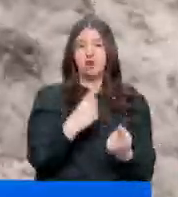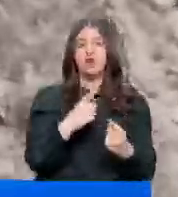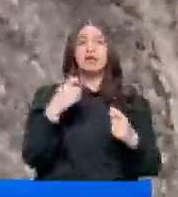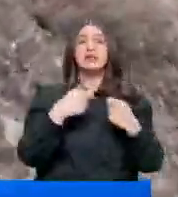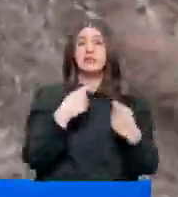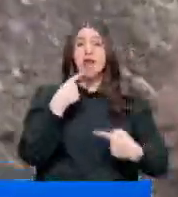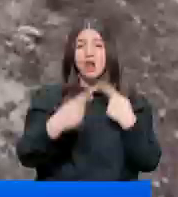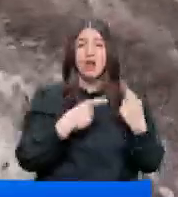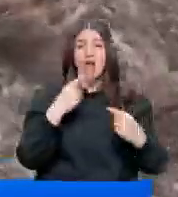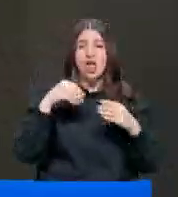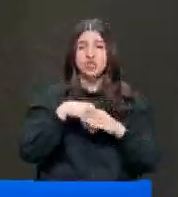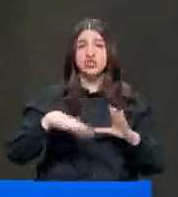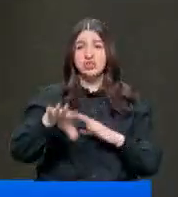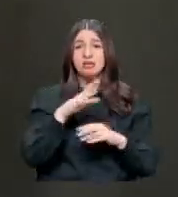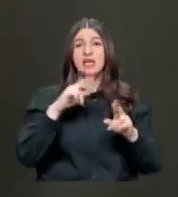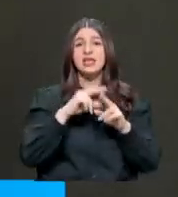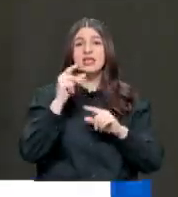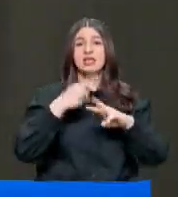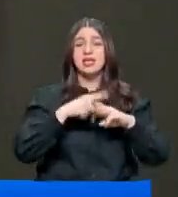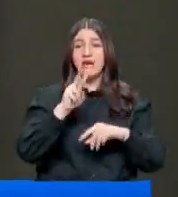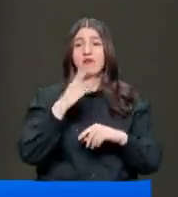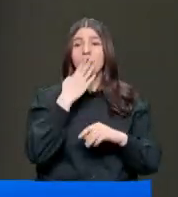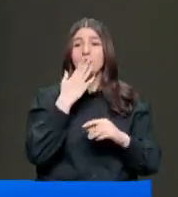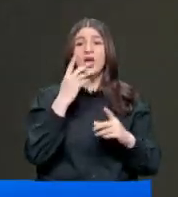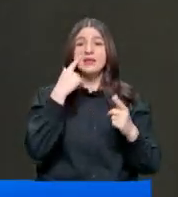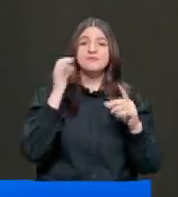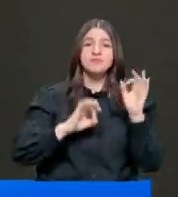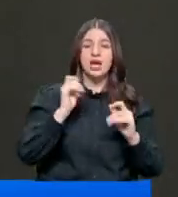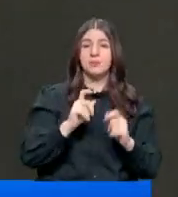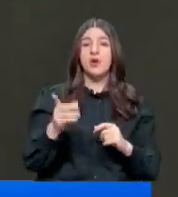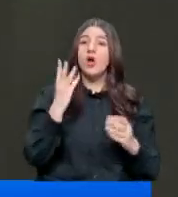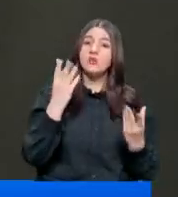Savaş söylentilerinin gölgesinde Kiev'de okullarda tatbikat yapıldı.